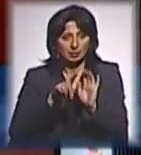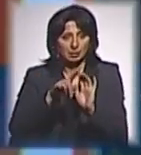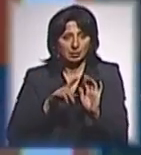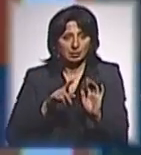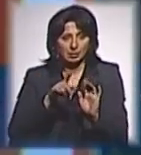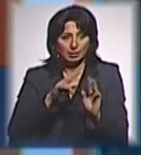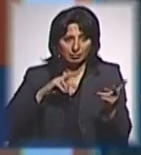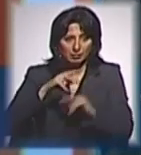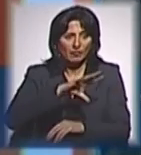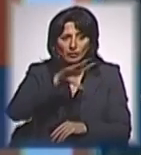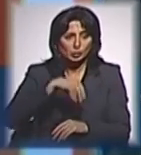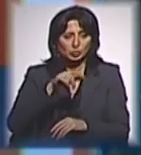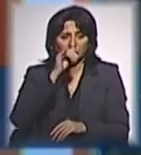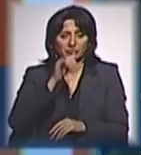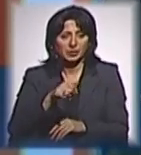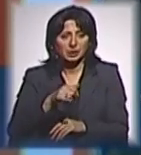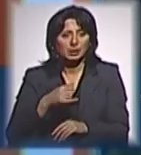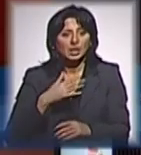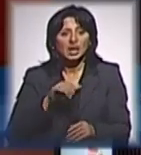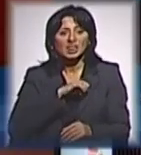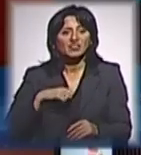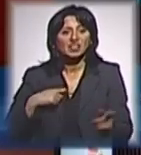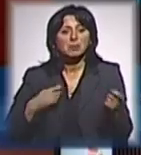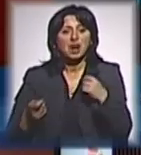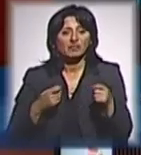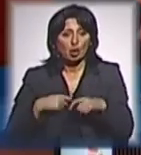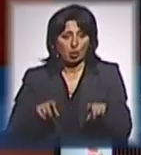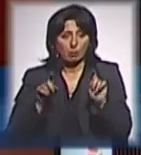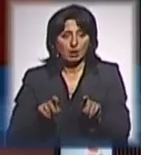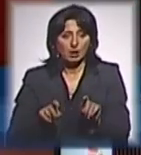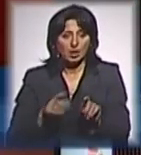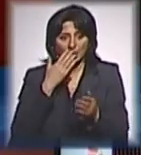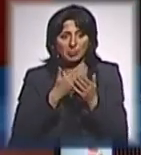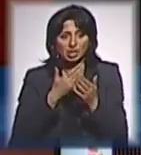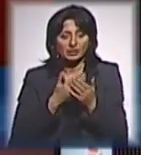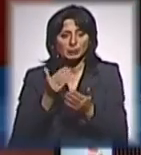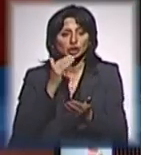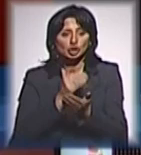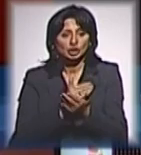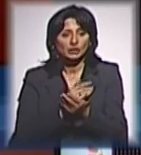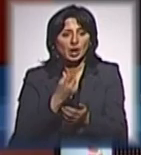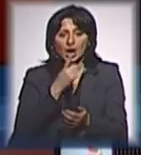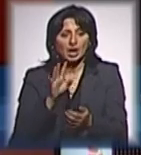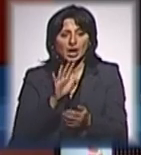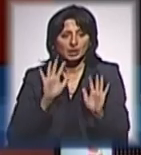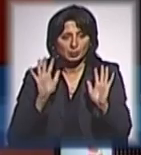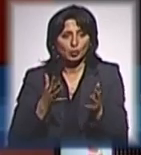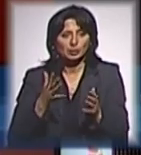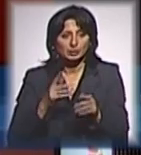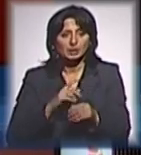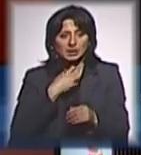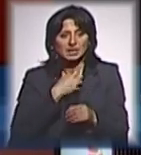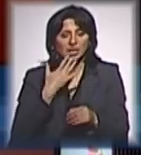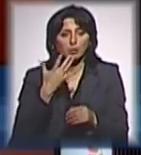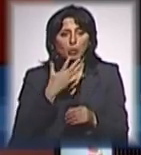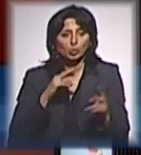შეცვლას, მაინც ვერ მოახერხებთ, რომ მიგიჩიოთ მერად. თბილისის თვითმმართველობაში ნაჩვენები შედეგები არაერთხელ გამხდარა ქვეყანაში